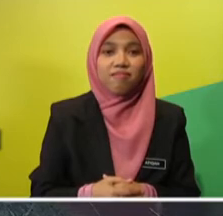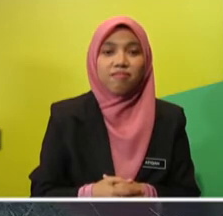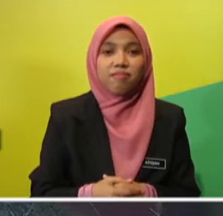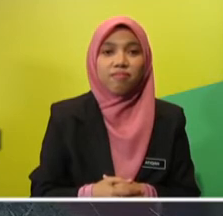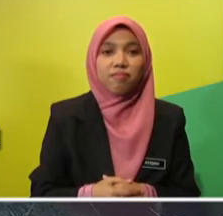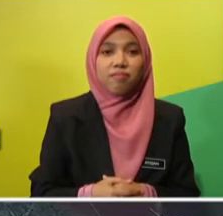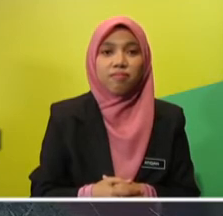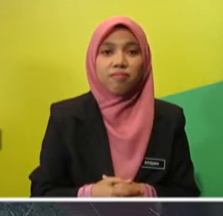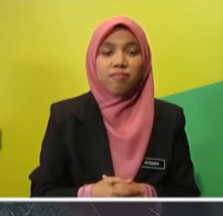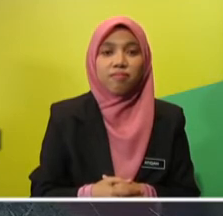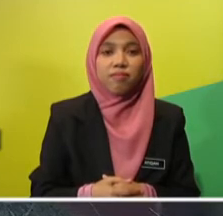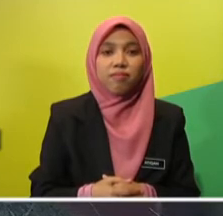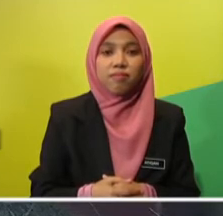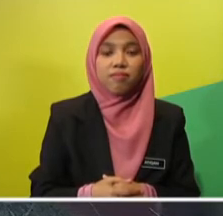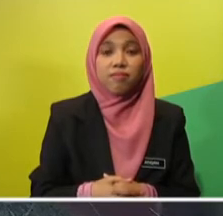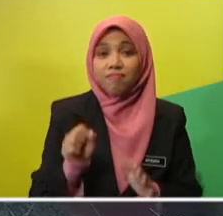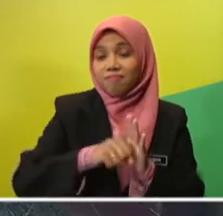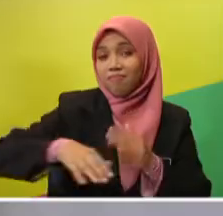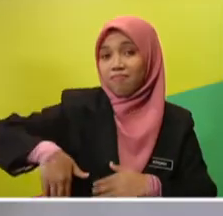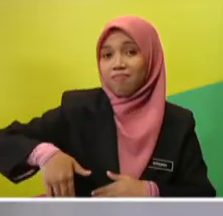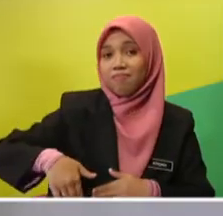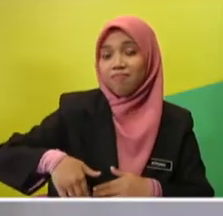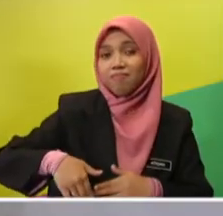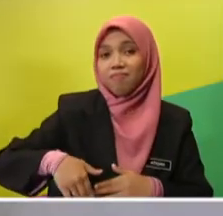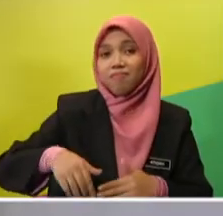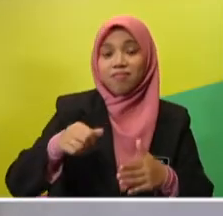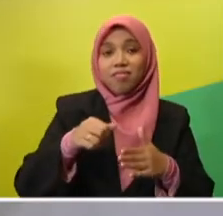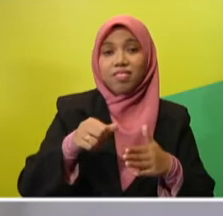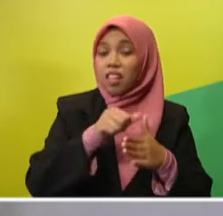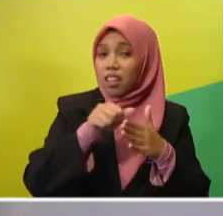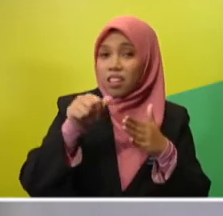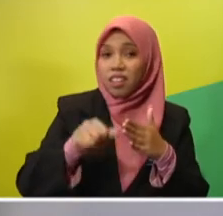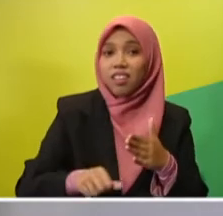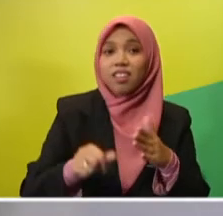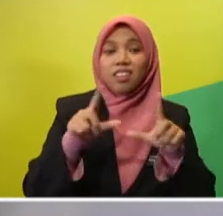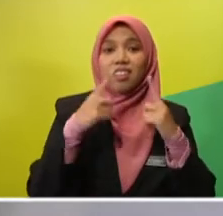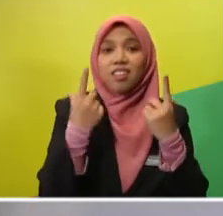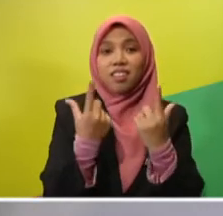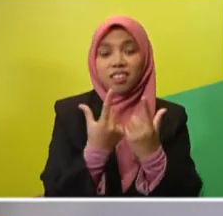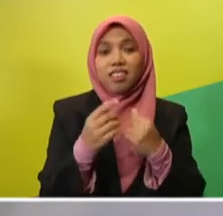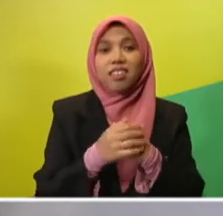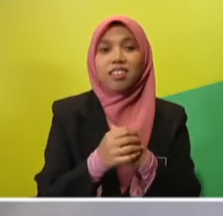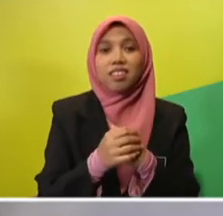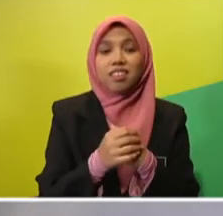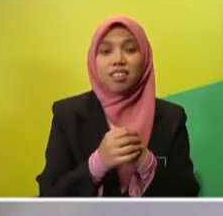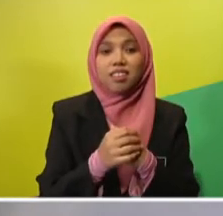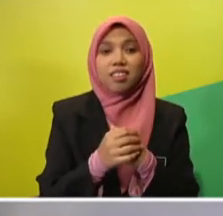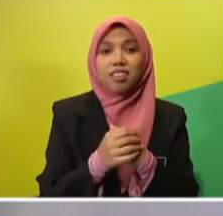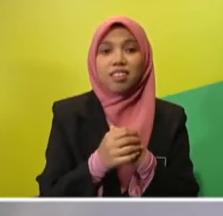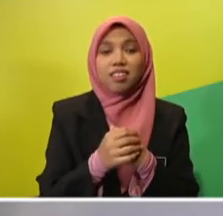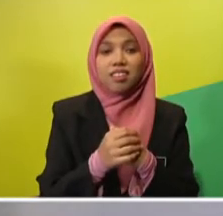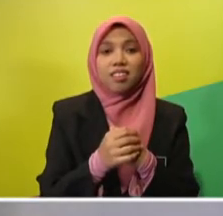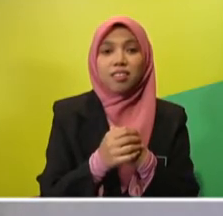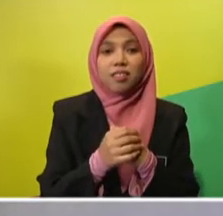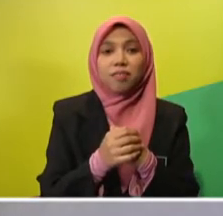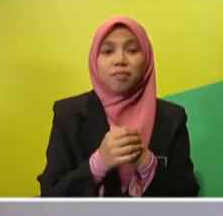Baik, sebelum kita nak mengundurkan diri ni kan cikgu, saya ada satu persoalan. Saya nak tanya, daripada tadi saya duk fikirkan, saya dah tulis soalan